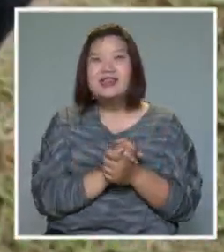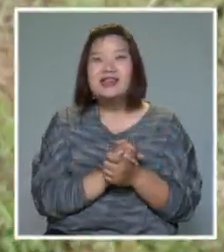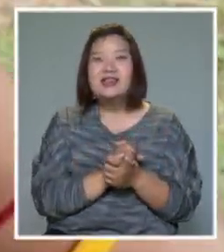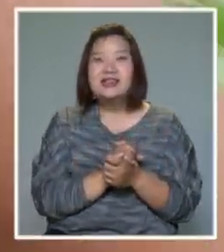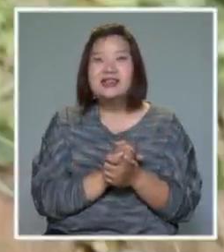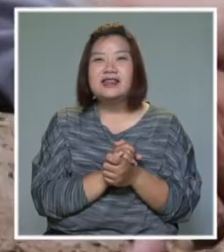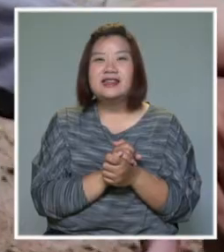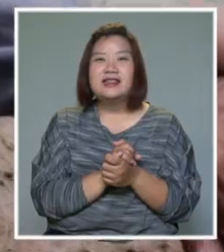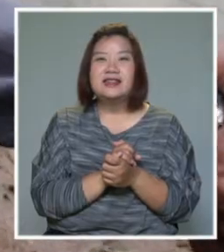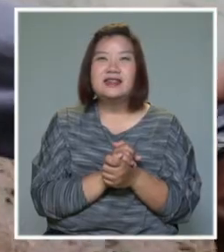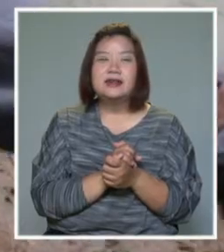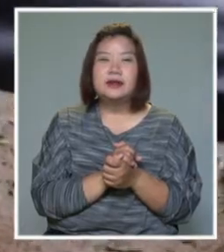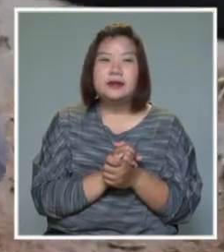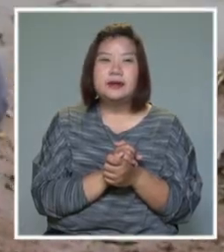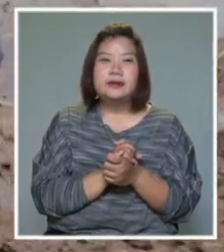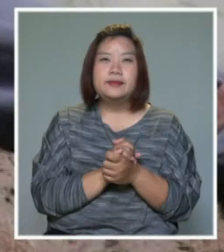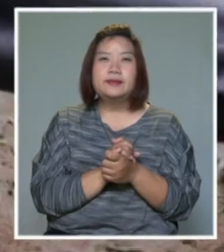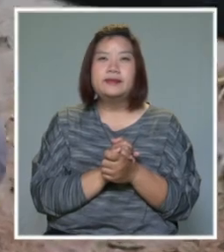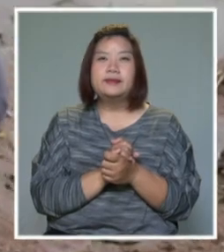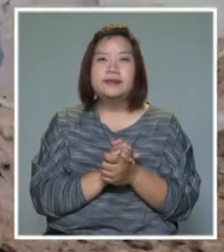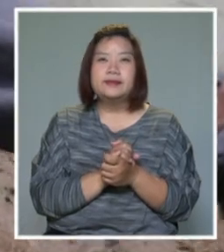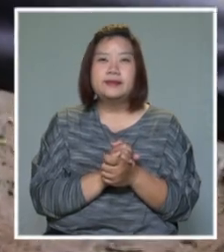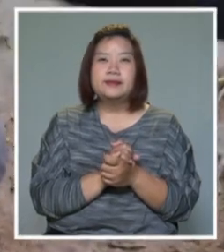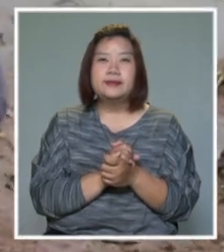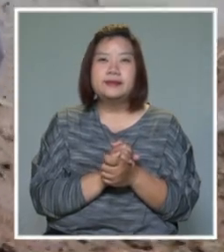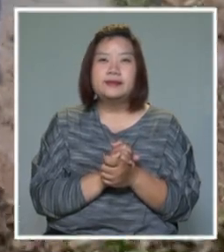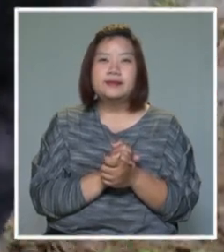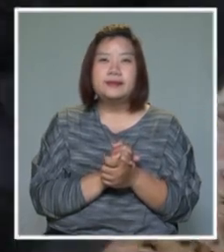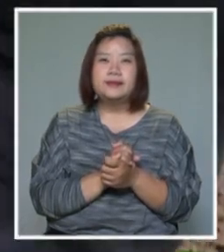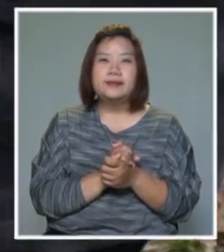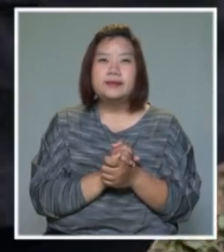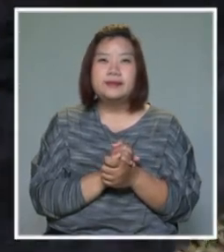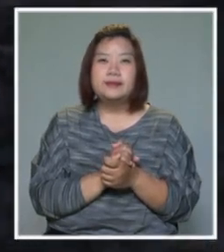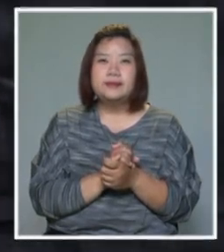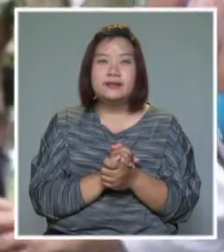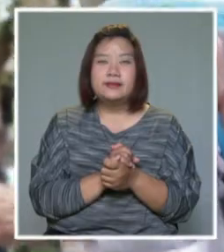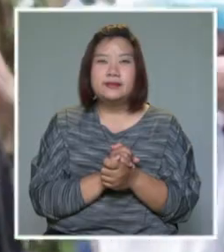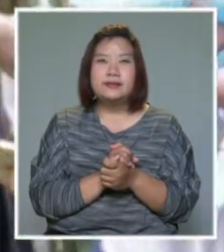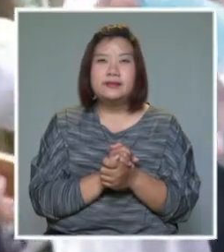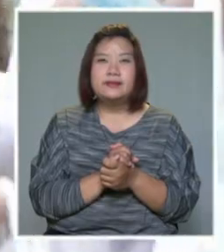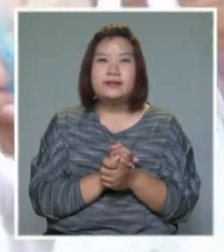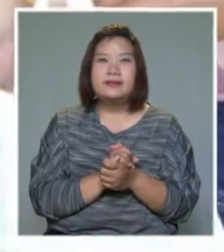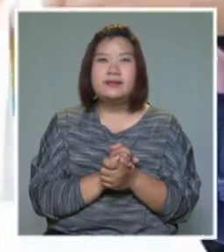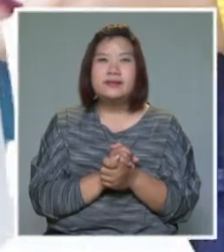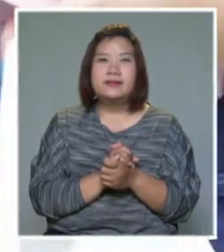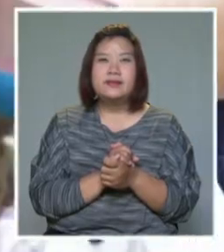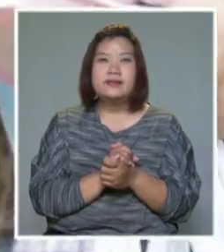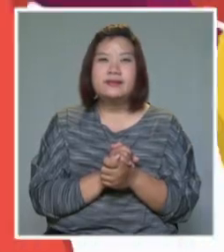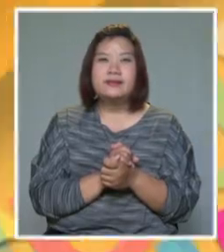รองเท้าด้วยนะเนี่ย ชนะ